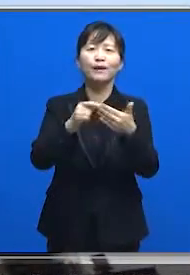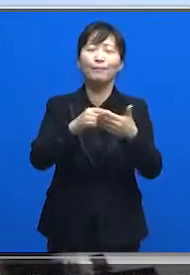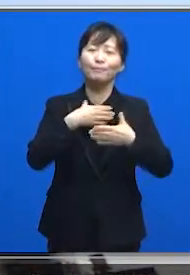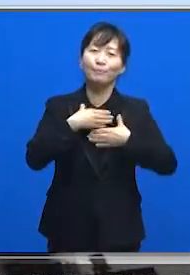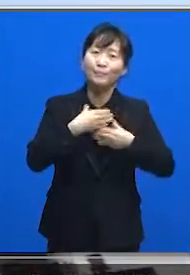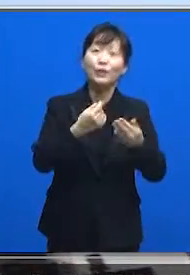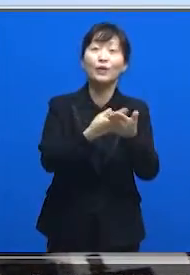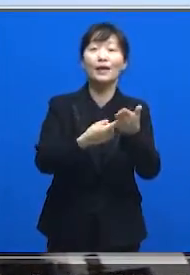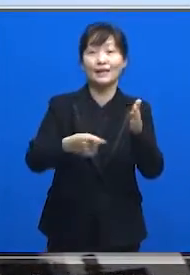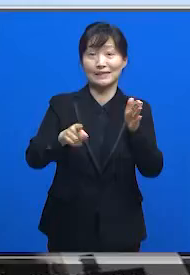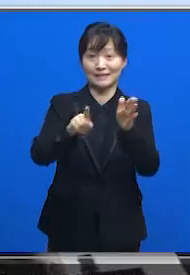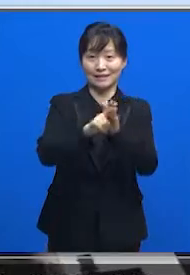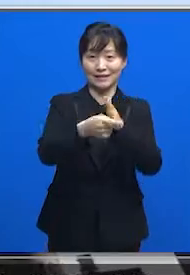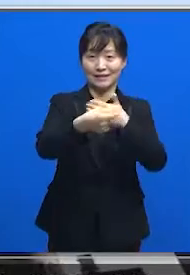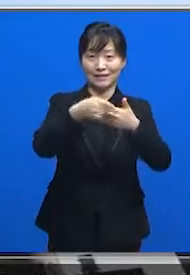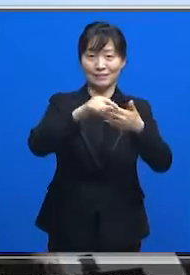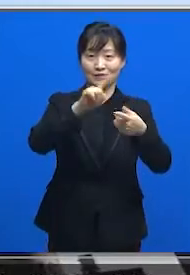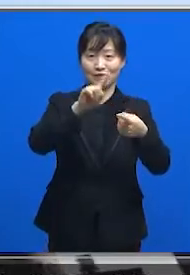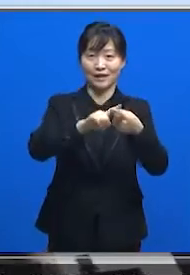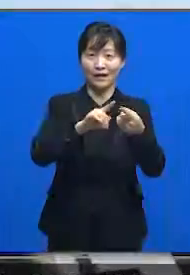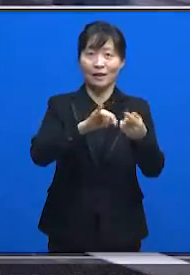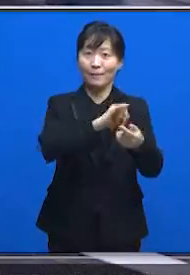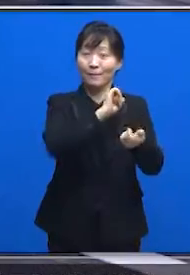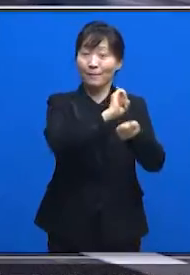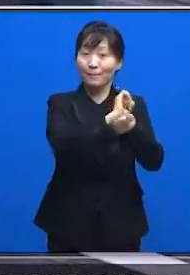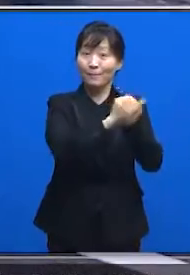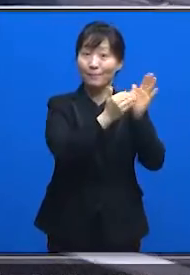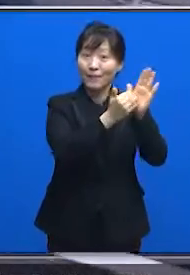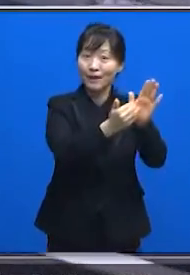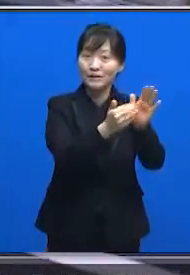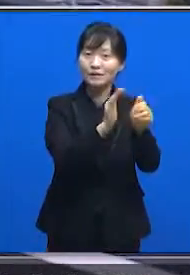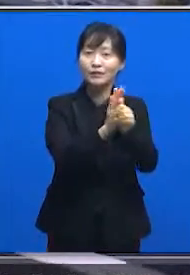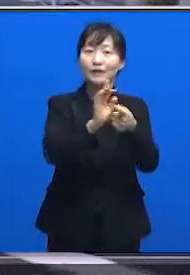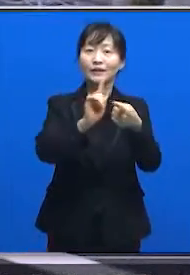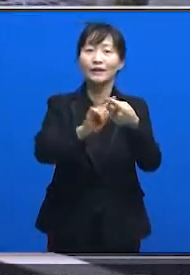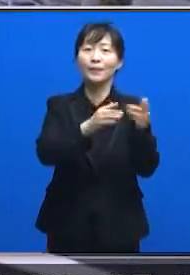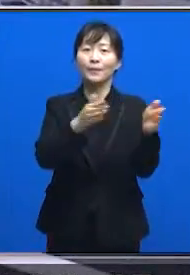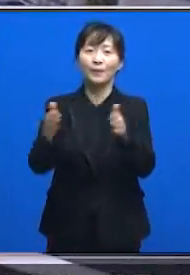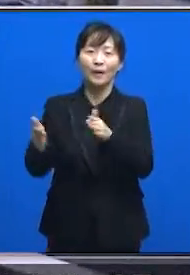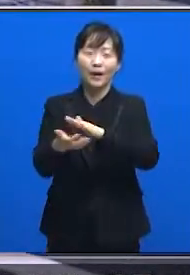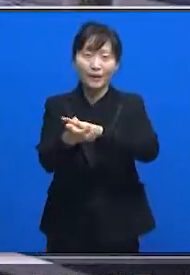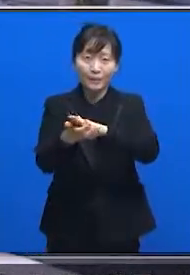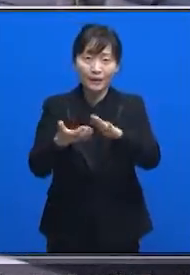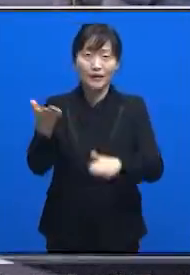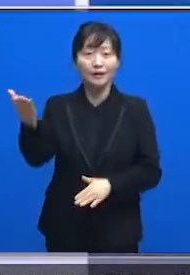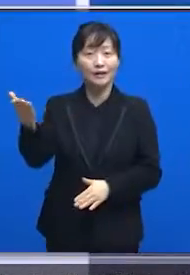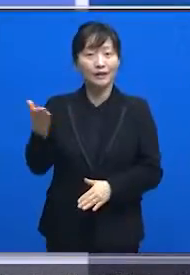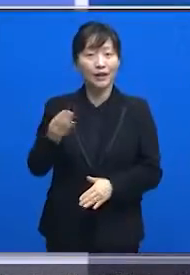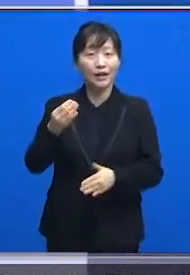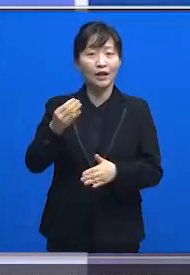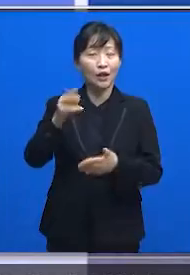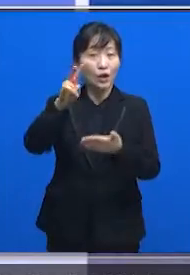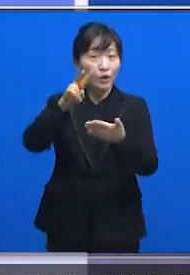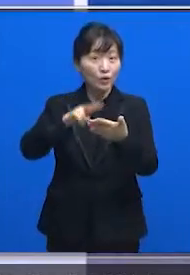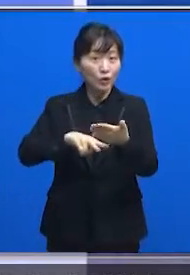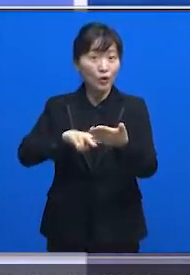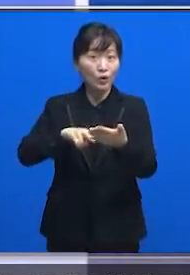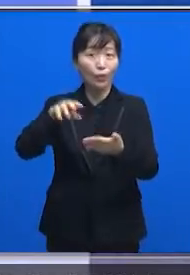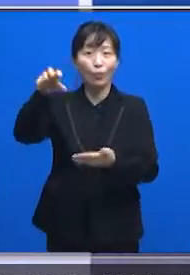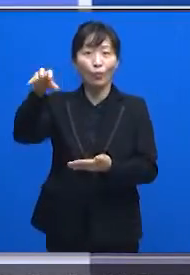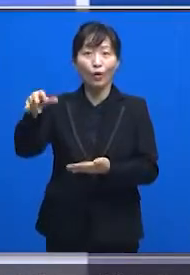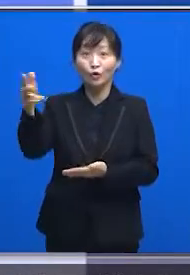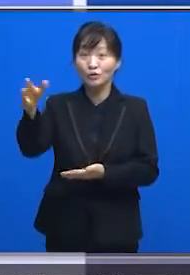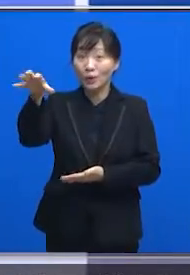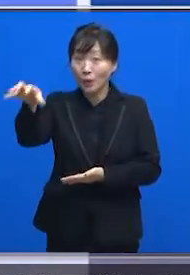상실감을 느끼는 국민들의 마음 안정을 위해 심리적 방역 지원책도 마련했는데요 사전에